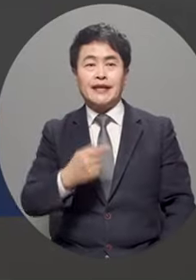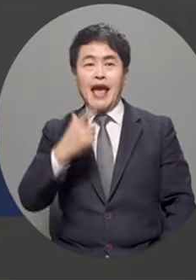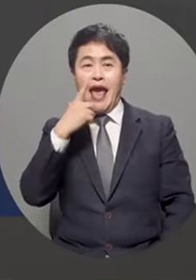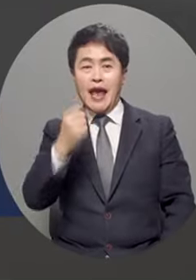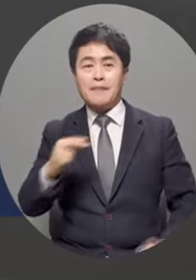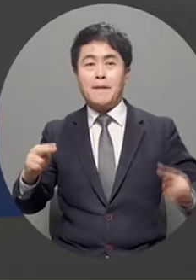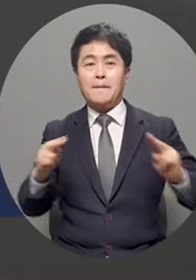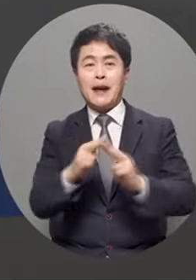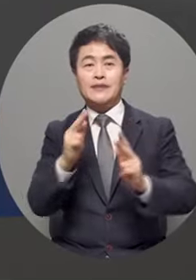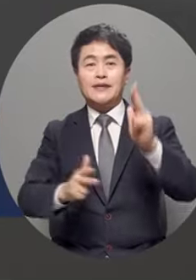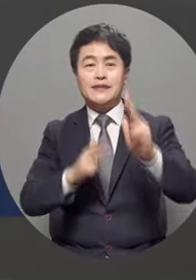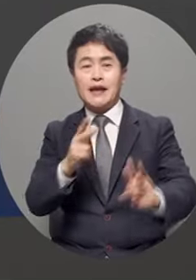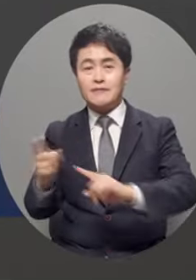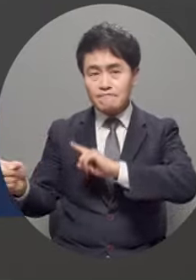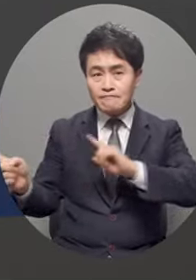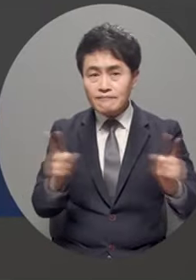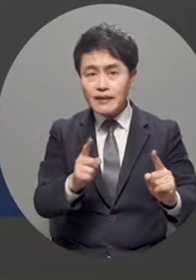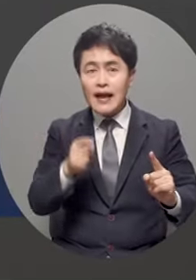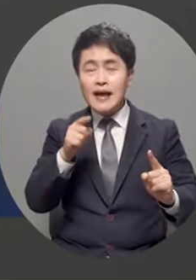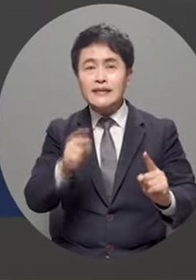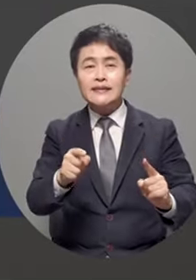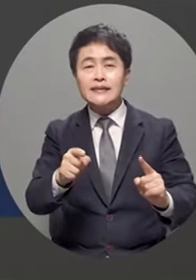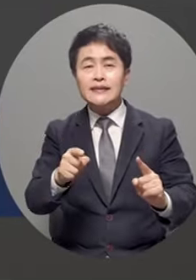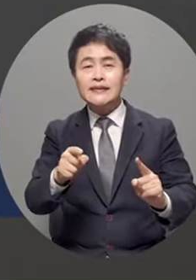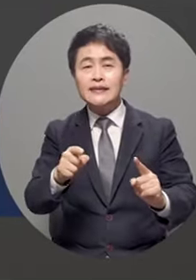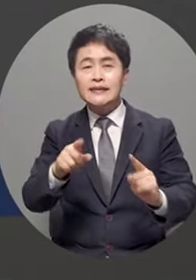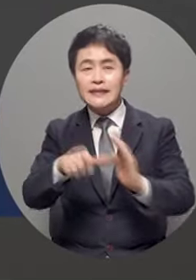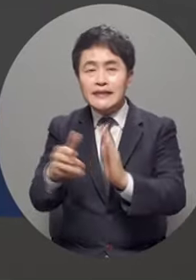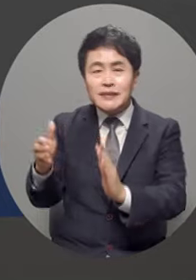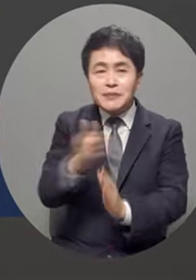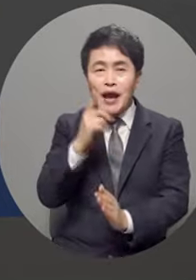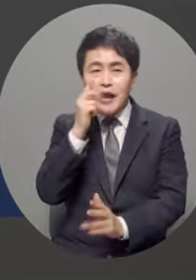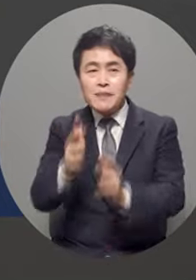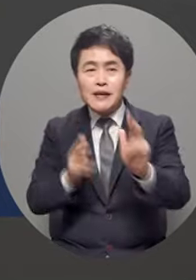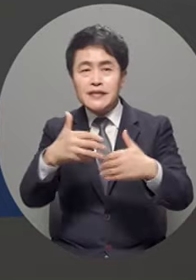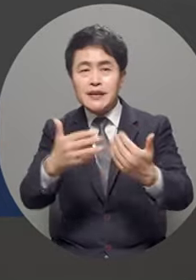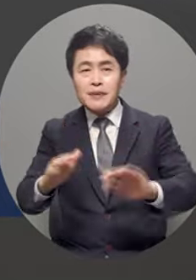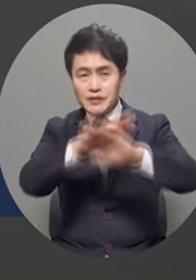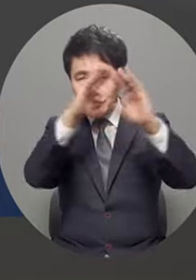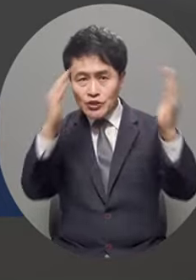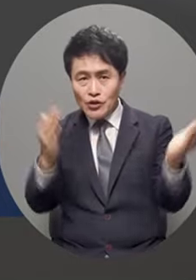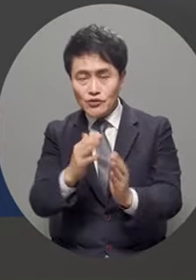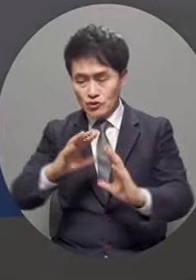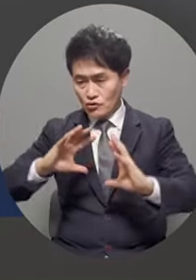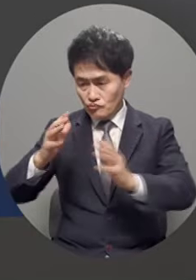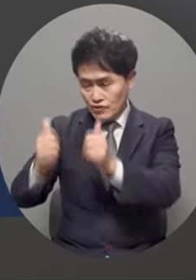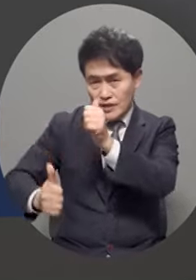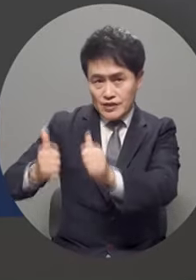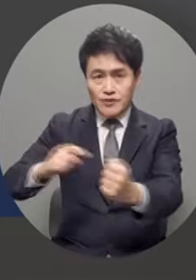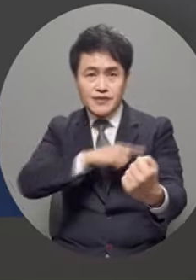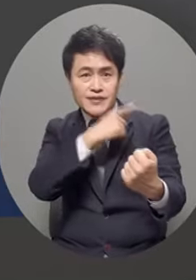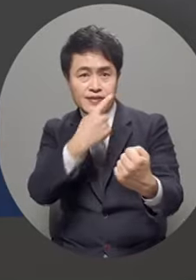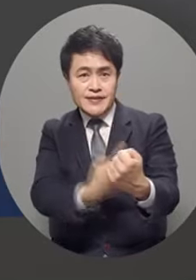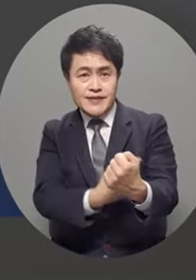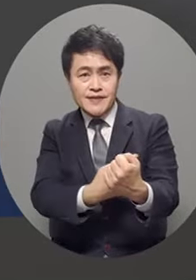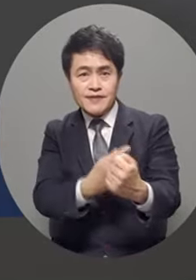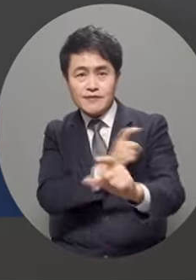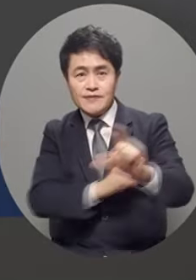반도체 산업의 復活と, それを 기대にした 일본 산업 전체의 국제 경쟁력의 강화에